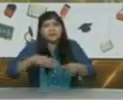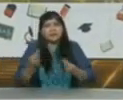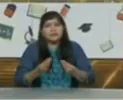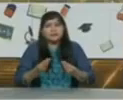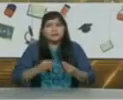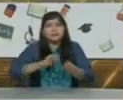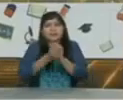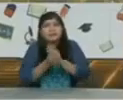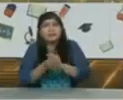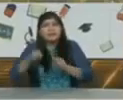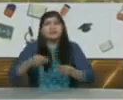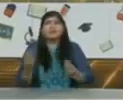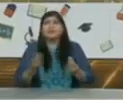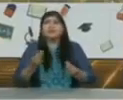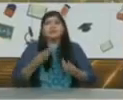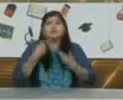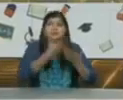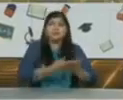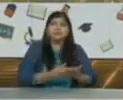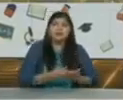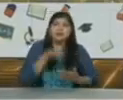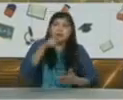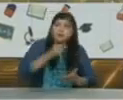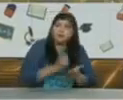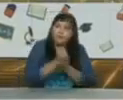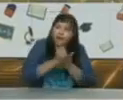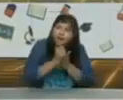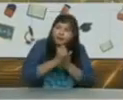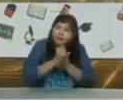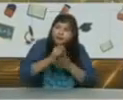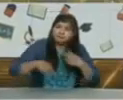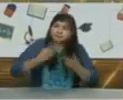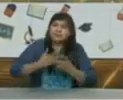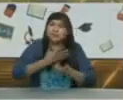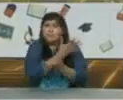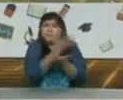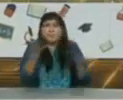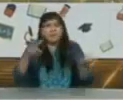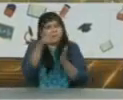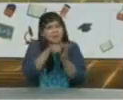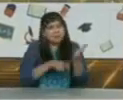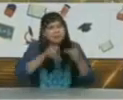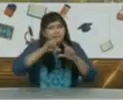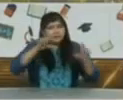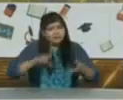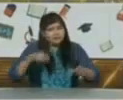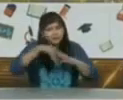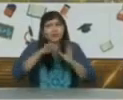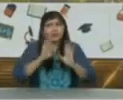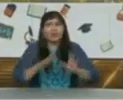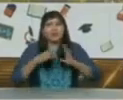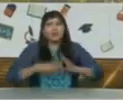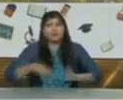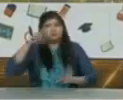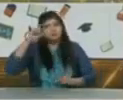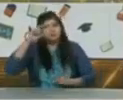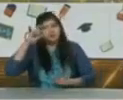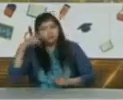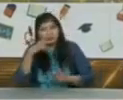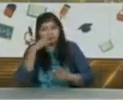उसको आपने कन्वर्ट कर दिया। आपके जीवन में ऐसी सैकड़ों चीजें होगी, अगर आप ये याद